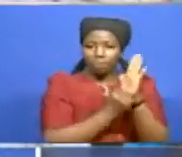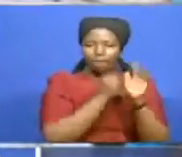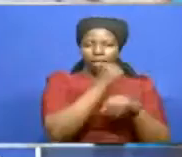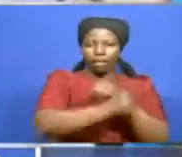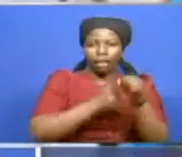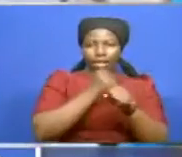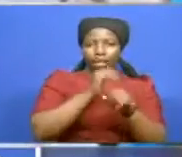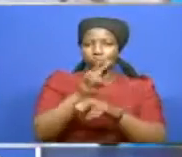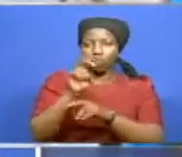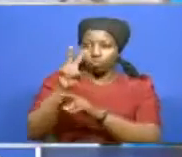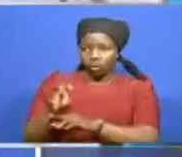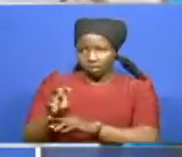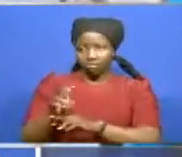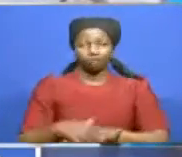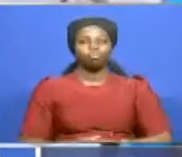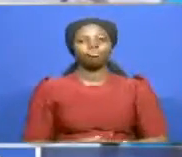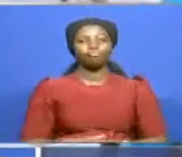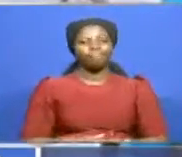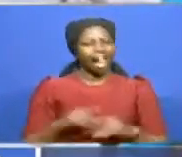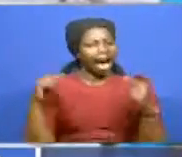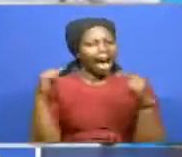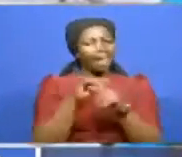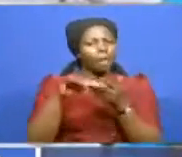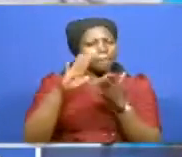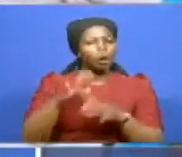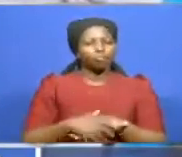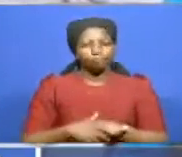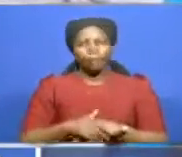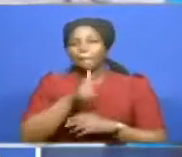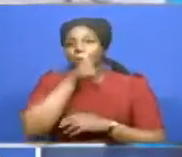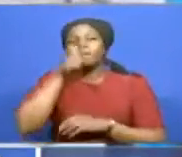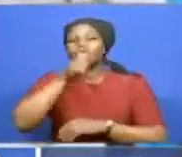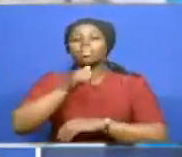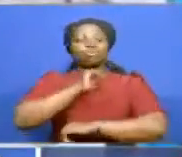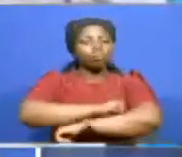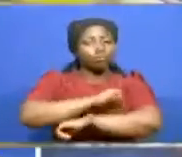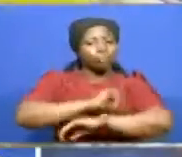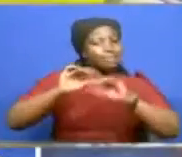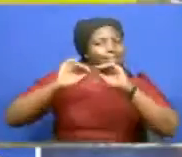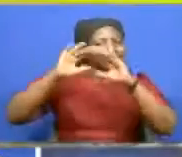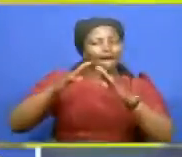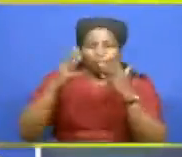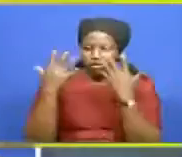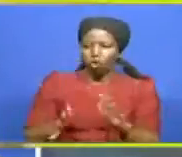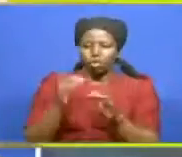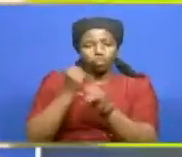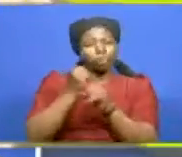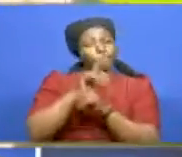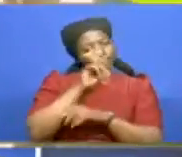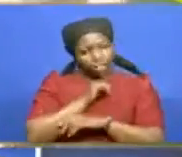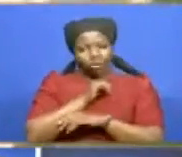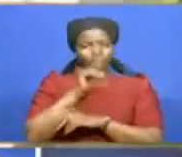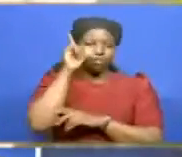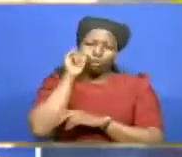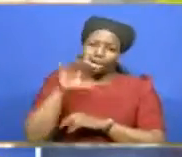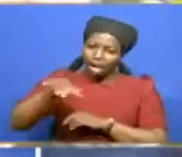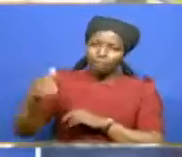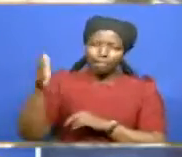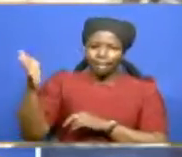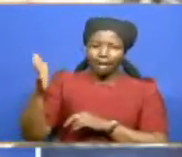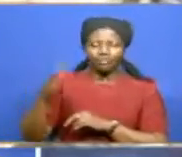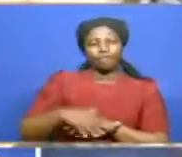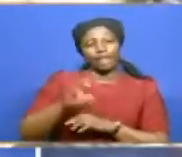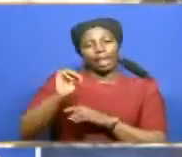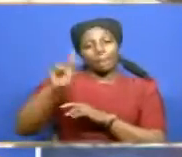kuweka msumari moto kwenye kidonda, walimu kadhaa wa shule za kibinafsi wamepoteza ajira. Katika kaunti ya Mombasa, mbunge wa Changamwe